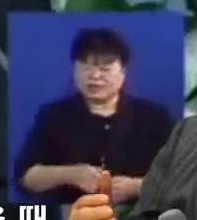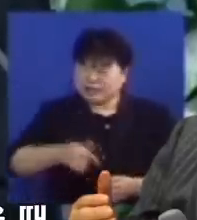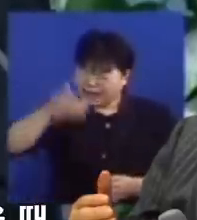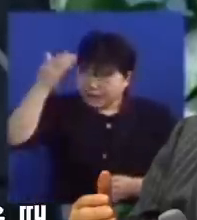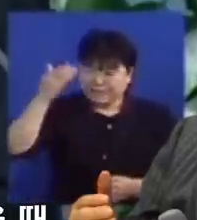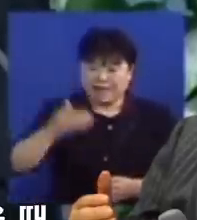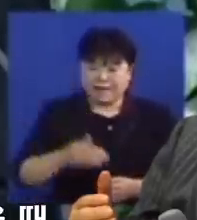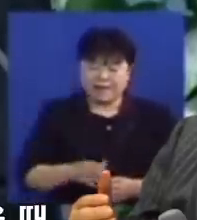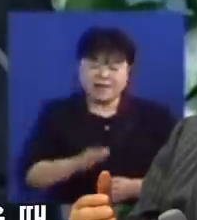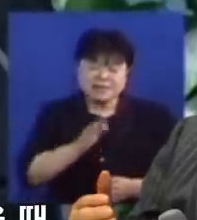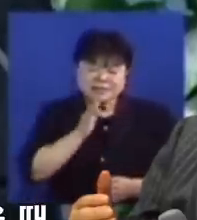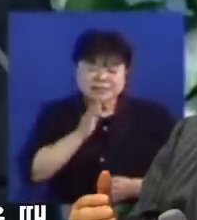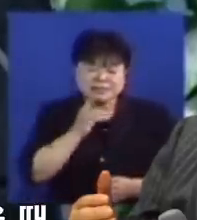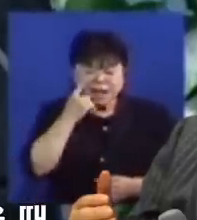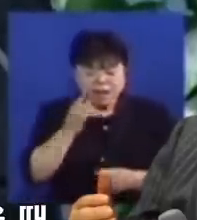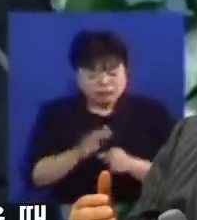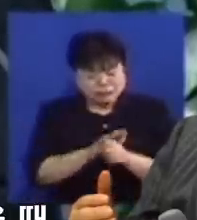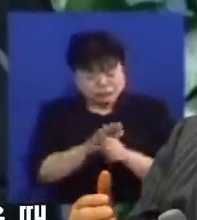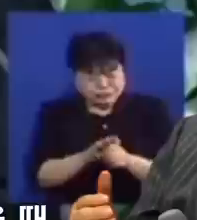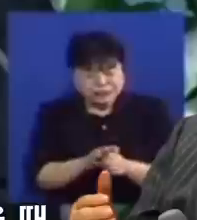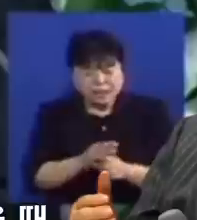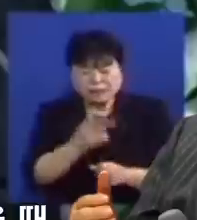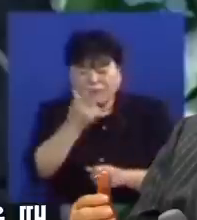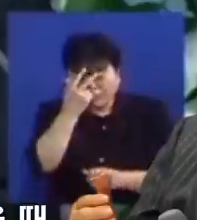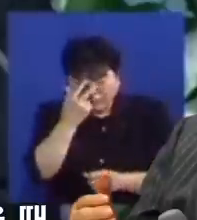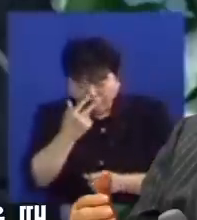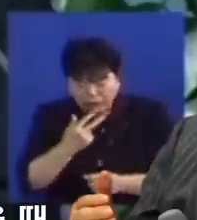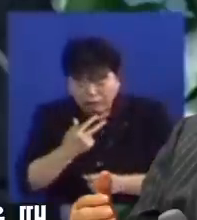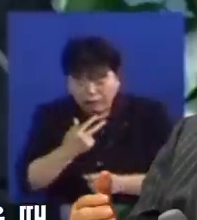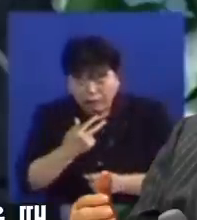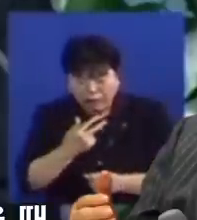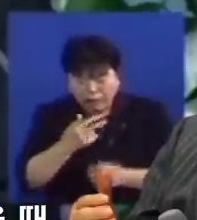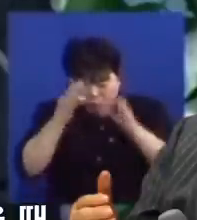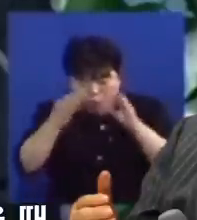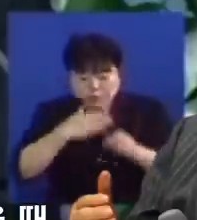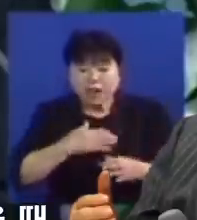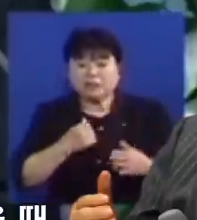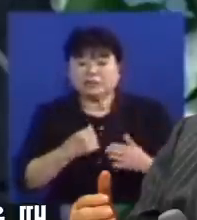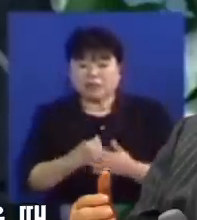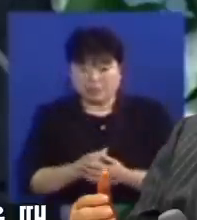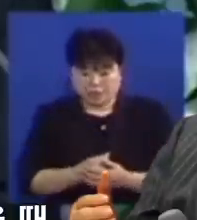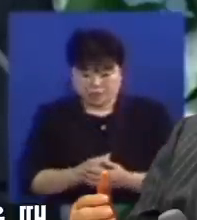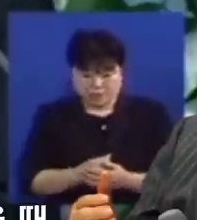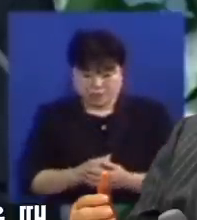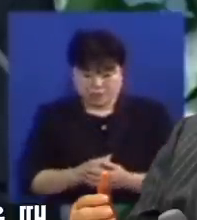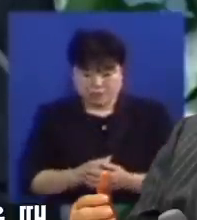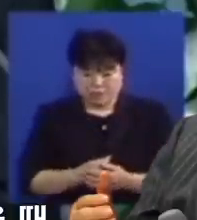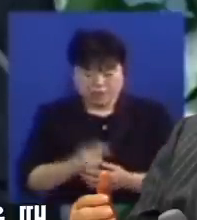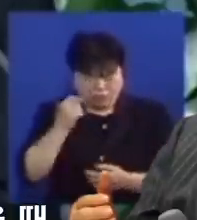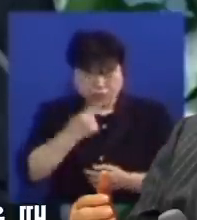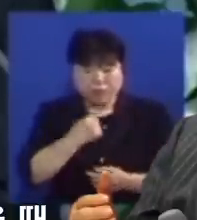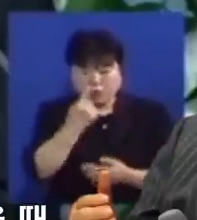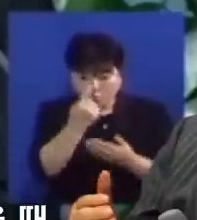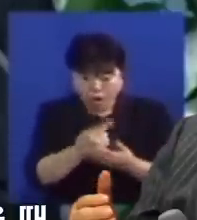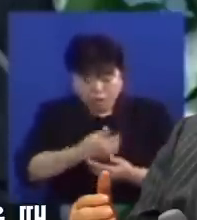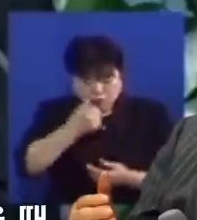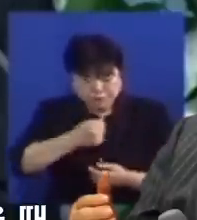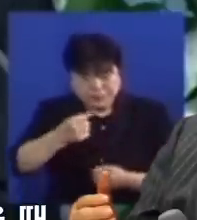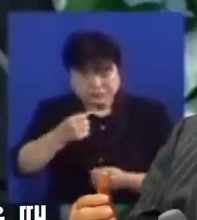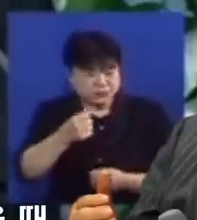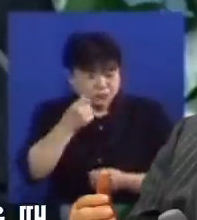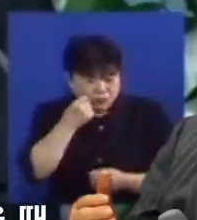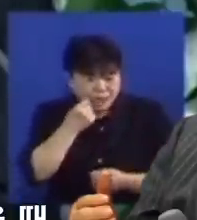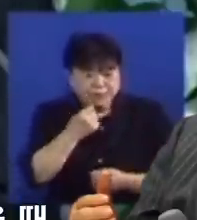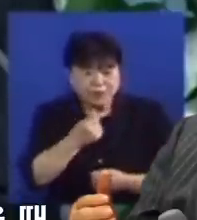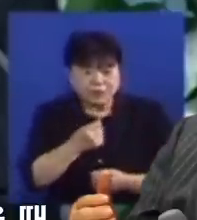과거를 보았기 때문에 사람이 헬렌 켈러가 말한 것처럼 시련은 반드시 다가오지만은 꿈을 갖지 못한